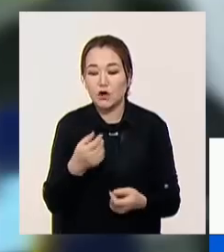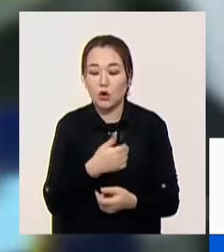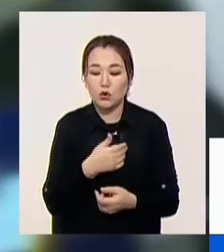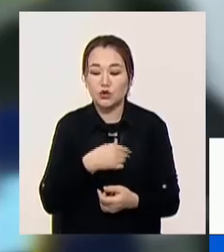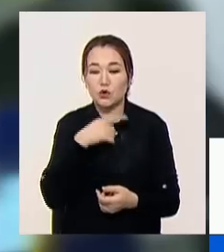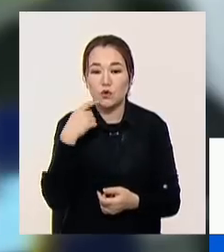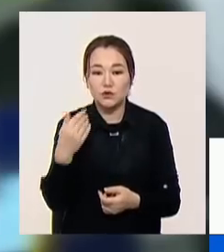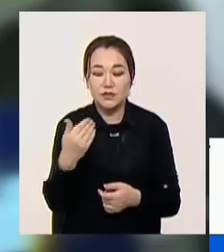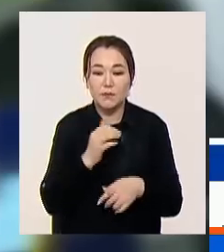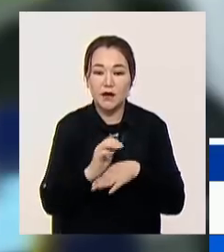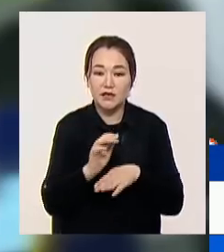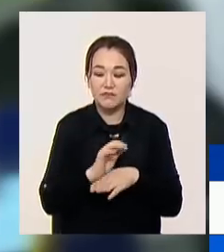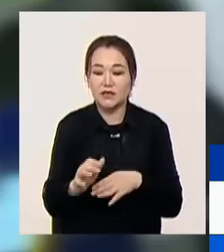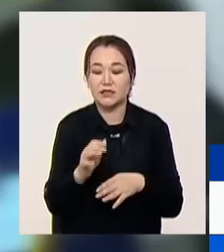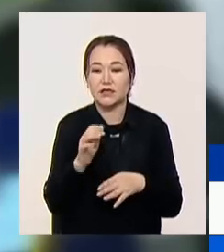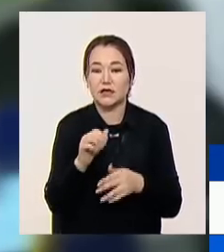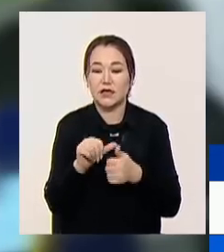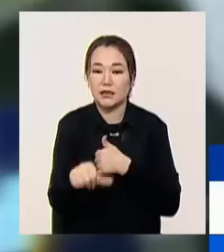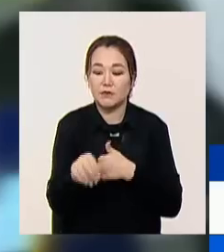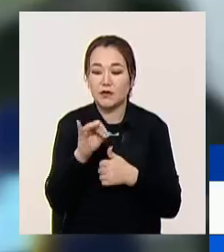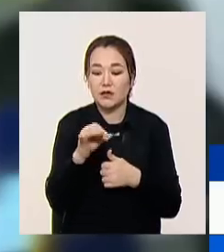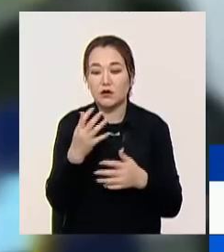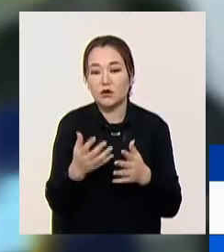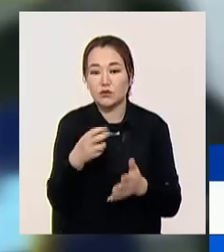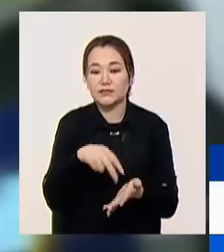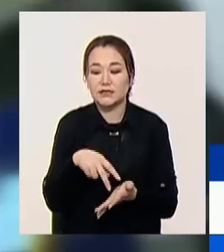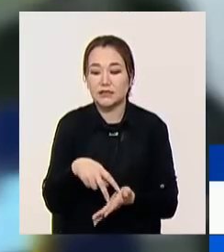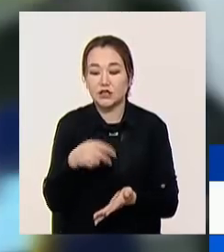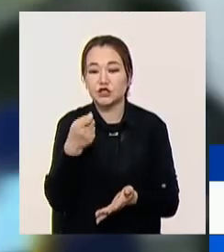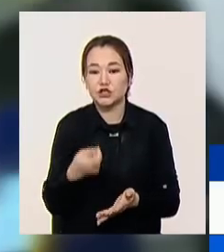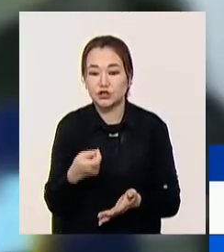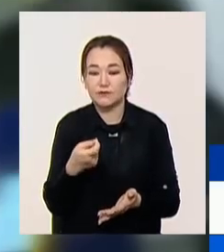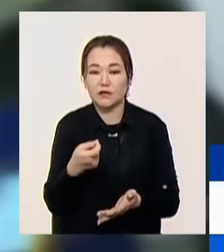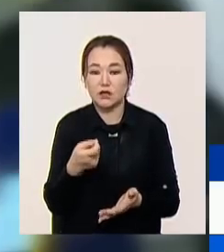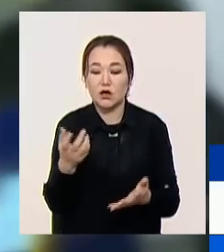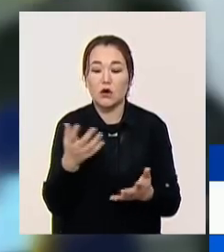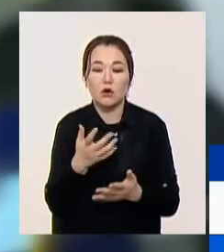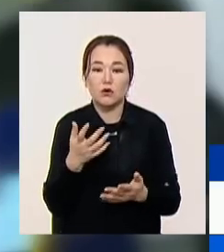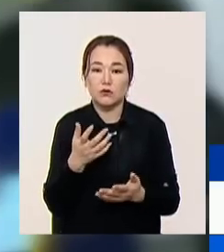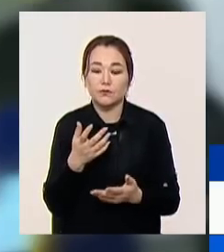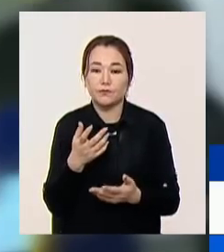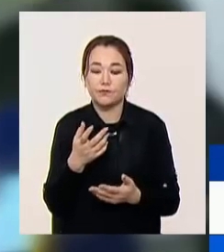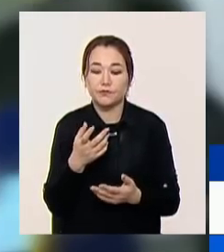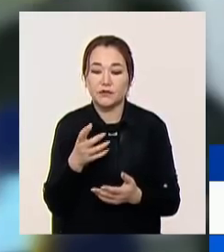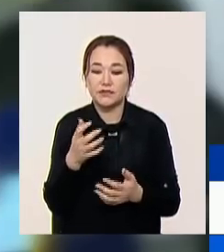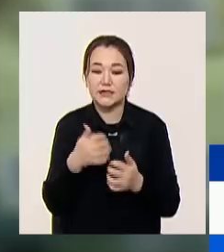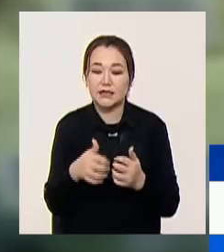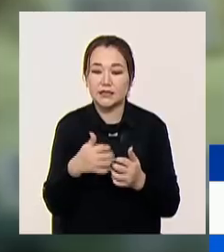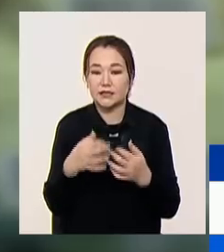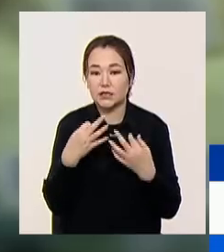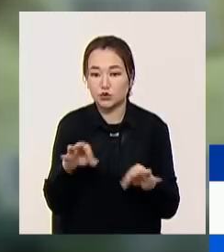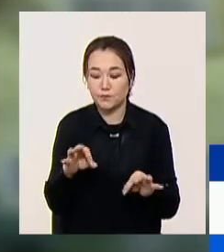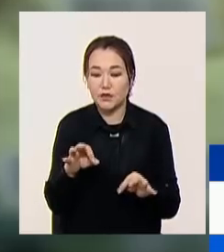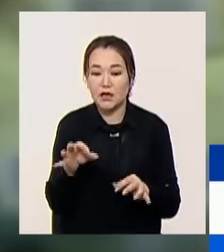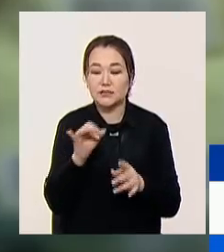Именно российские производители или которые по цене вот идут, так можно сказать, среднедоступные.